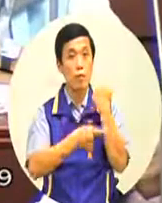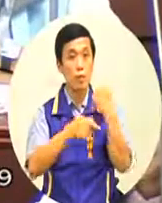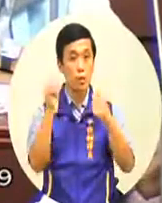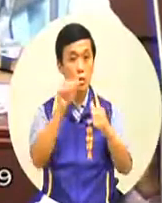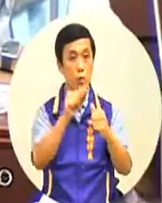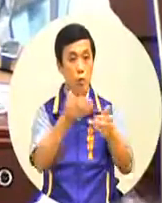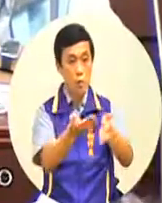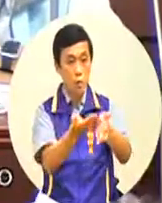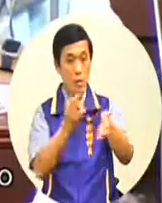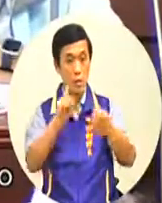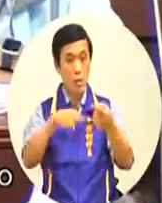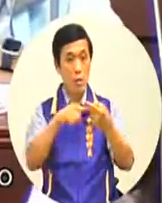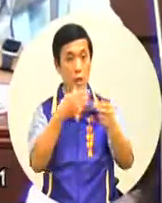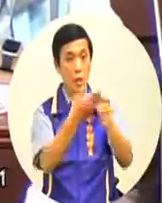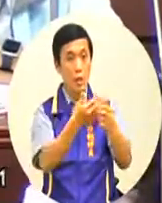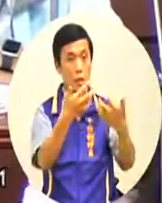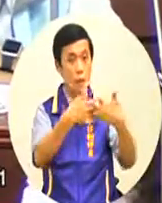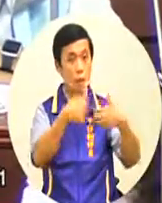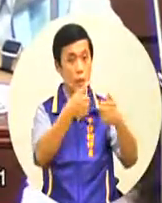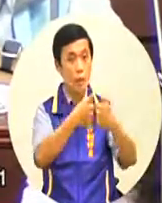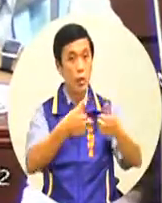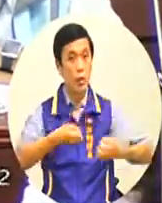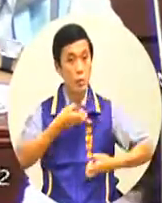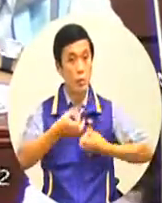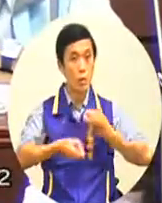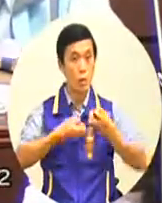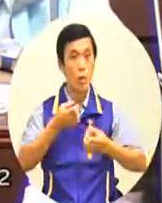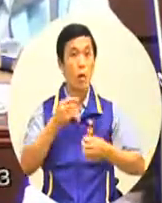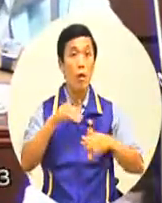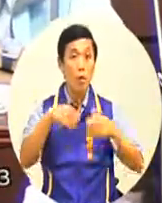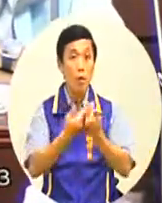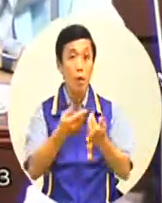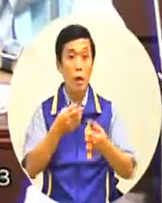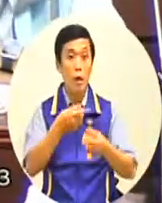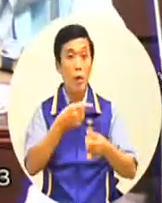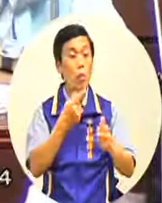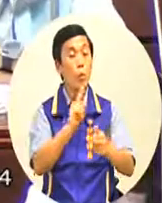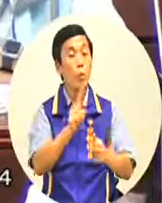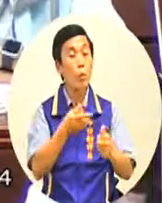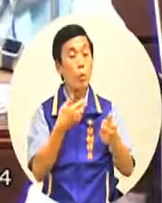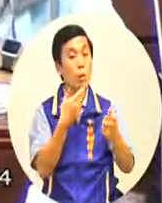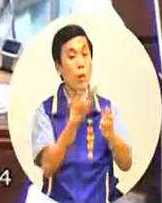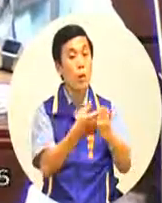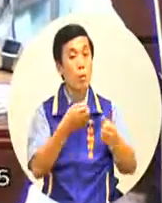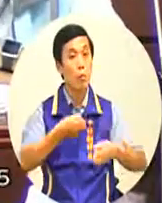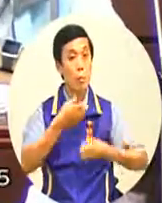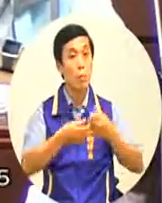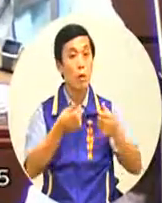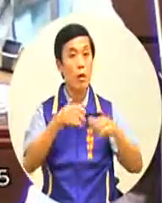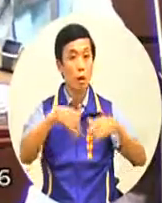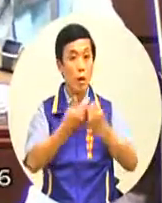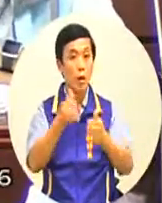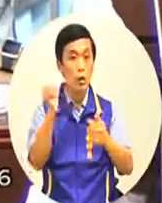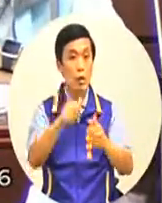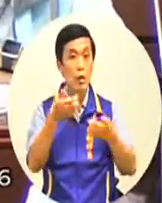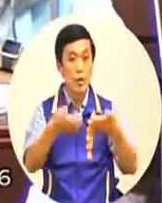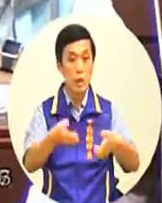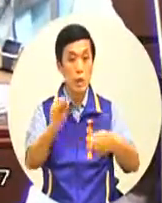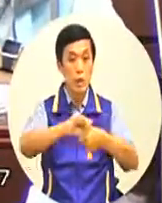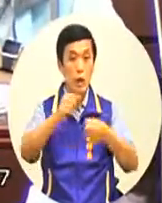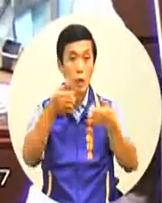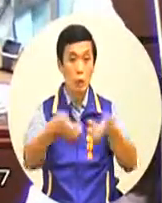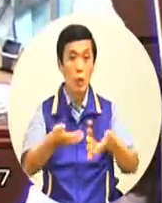陈述意见的机会。 而且他陈述意见会加重。 好，那他并不是加重。刚刚所提的，像刚刚